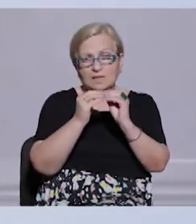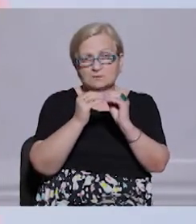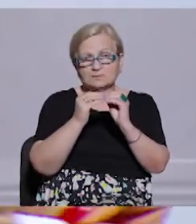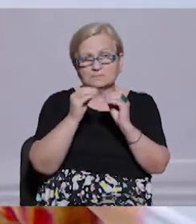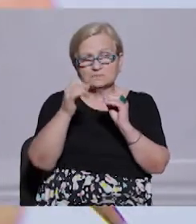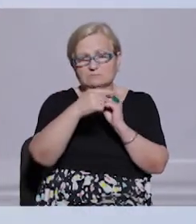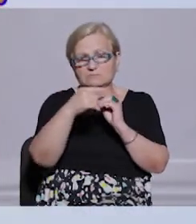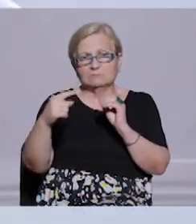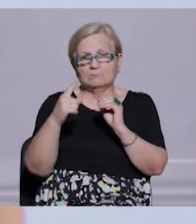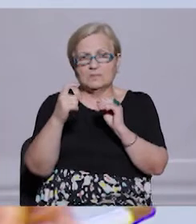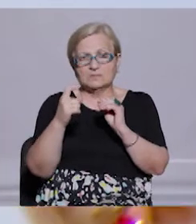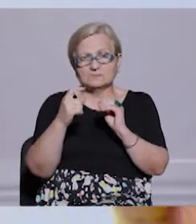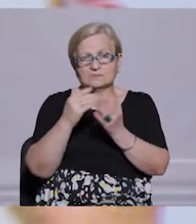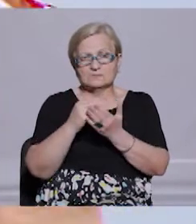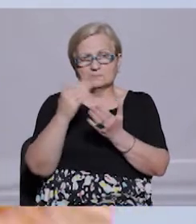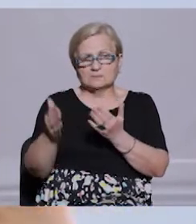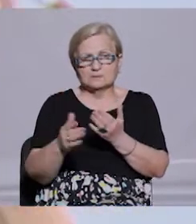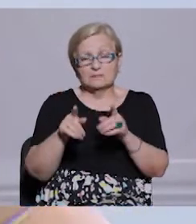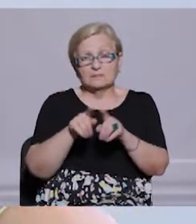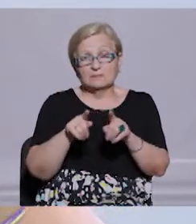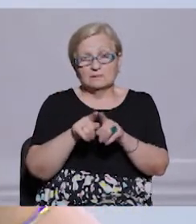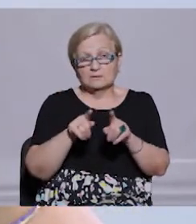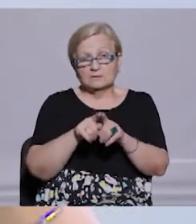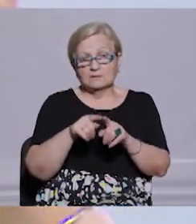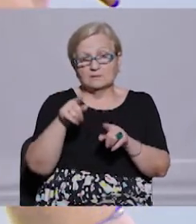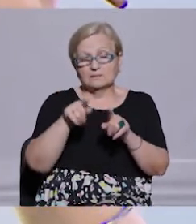20-10 ნაწილი. ანუ იგივე